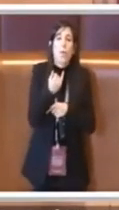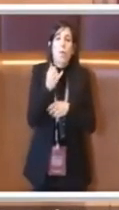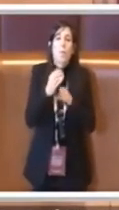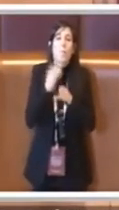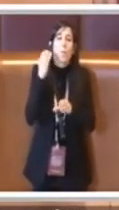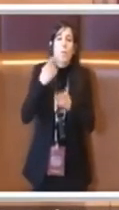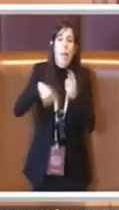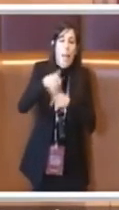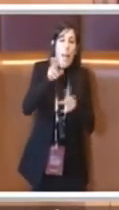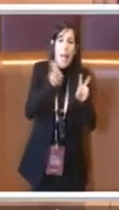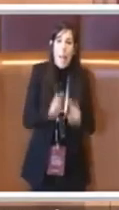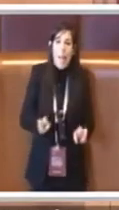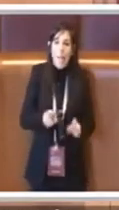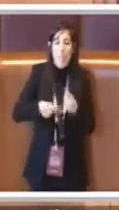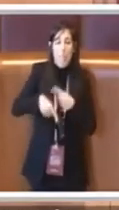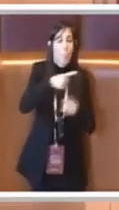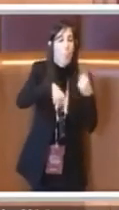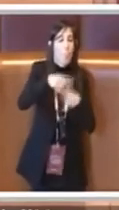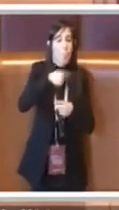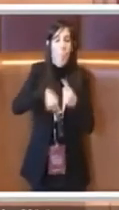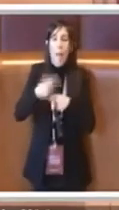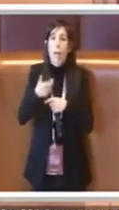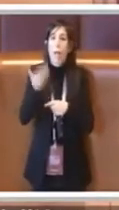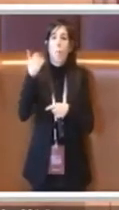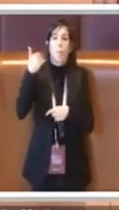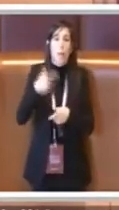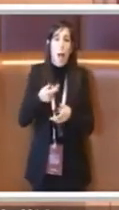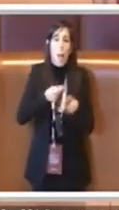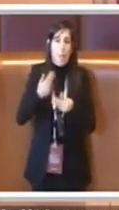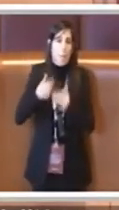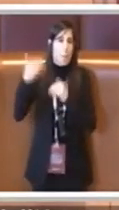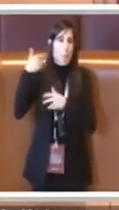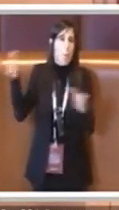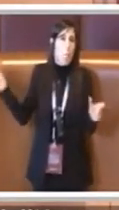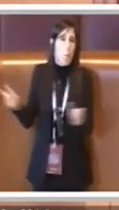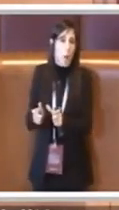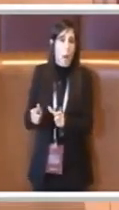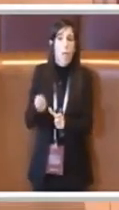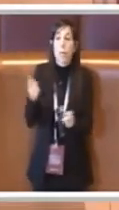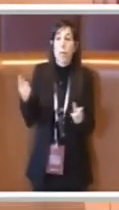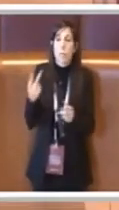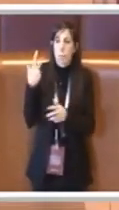erano fermi a marcire nei depositi da oltre 3 anni e che invece abbiamo